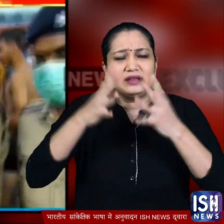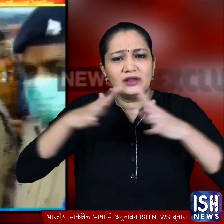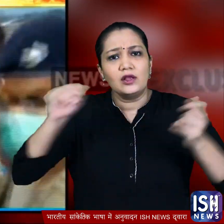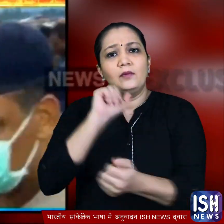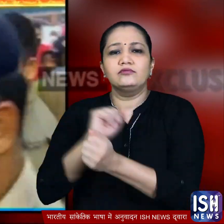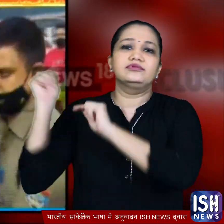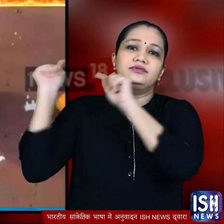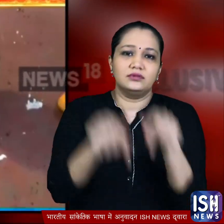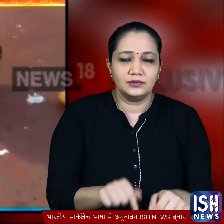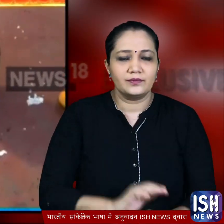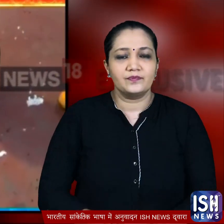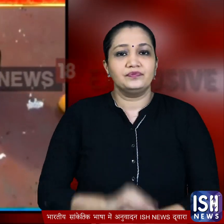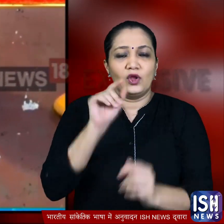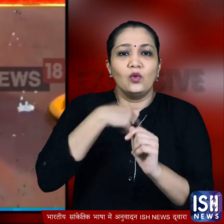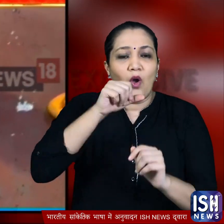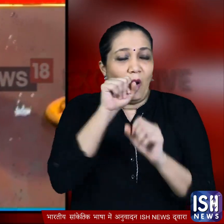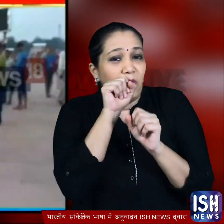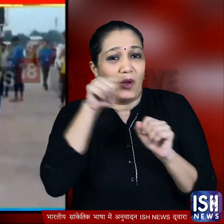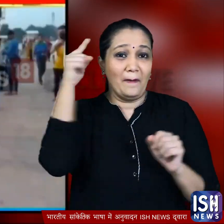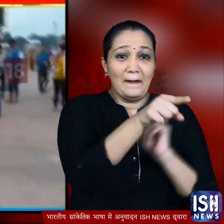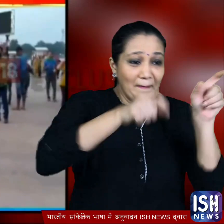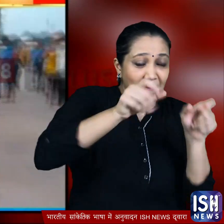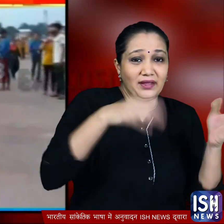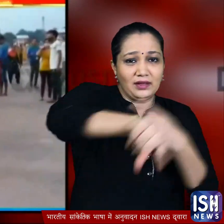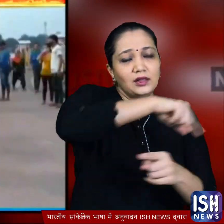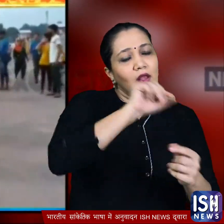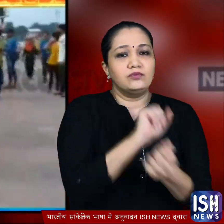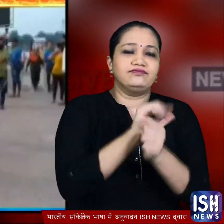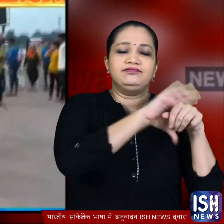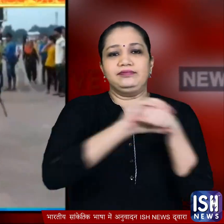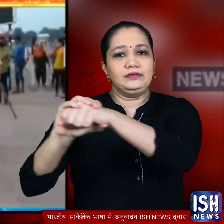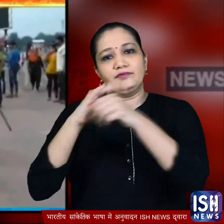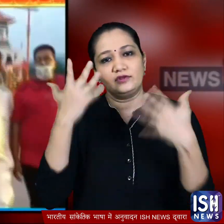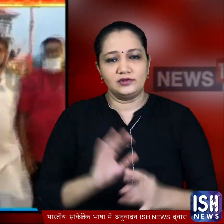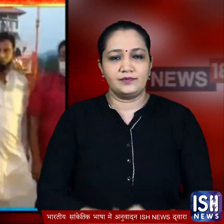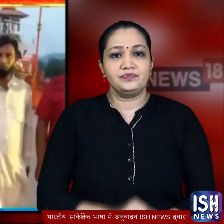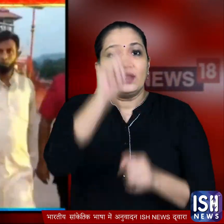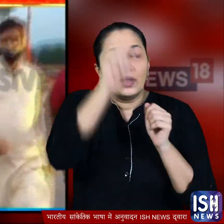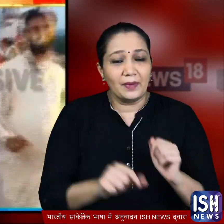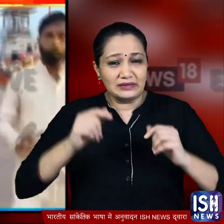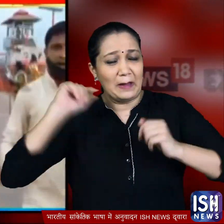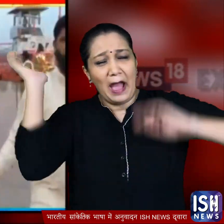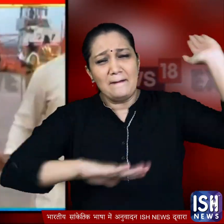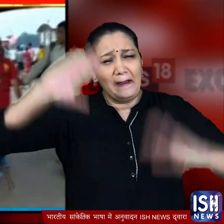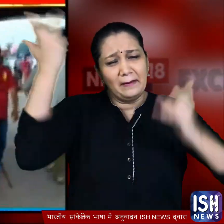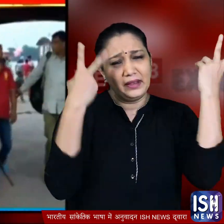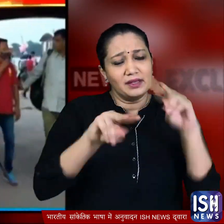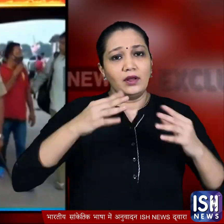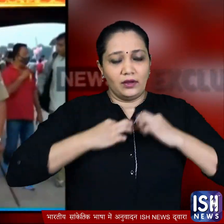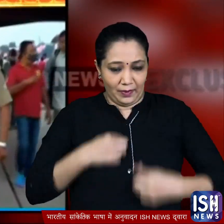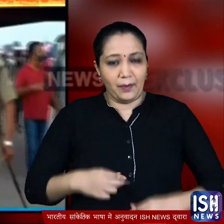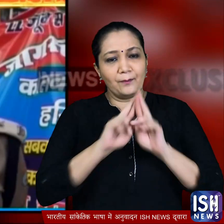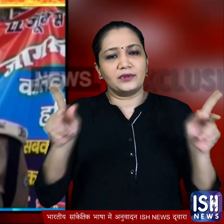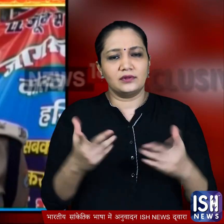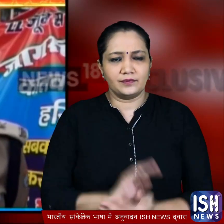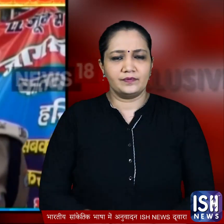के लिए वहां पुलिस को आना पड़ा। जिन लोगों पर हुक्का पीने का आरोप लगा था उन्हें पुलिस पकड़कर अपने साथ ले गई। एक आरोपी को तो इतना पीटा गया कि उसकी शर्ट